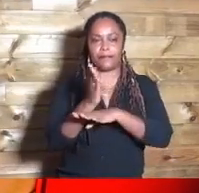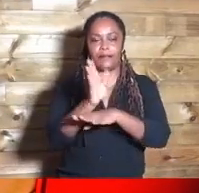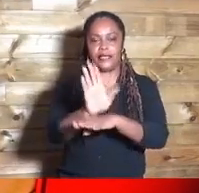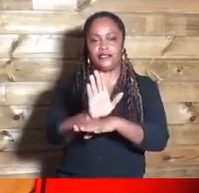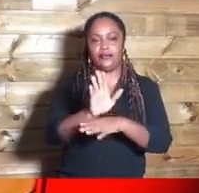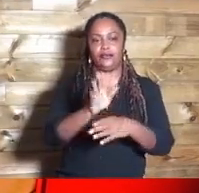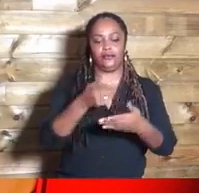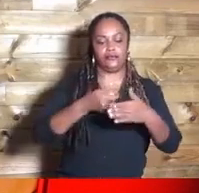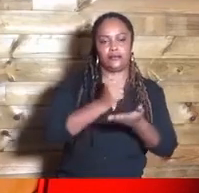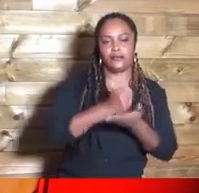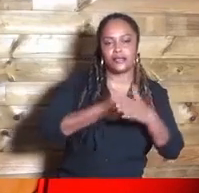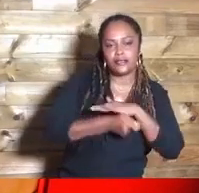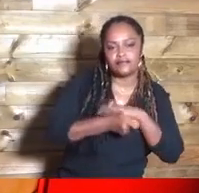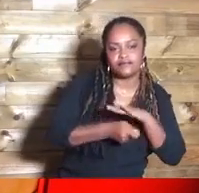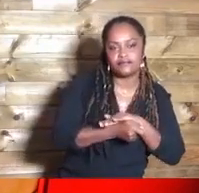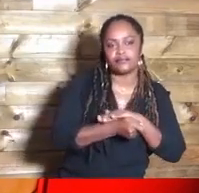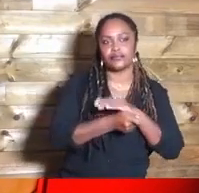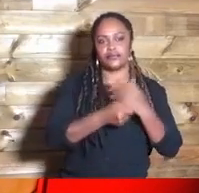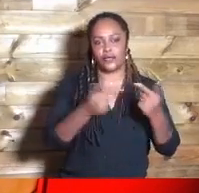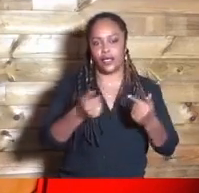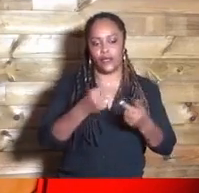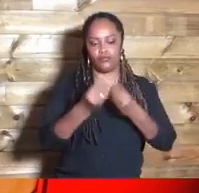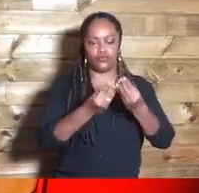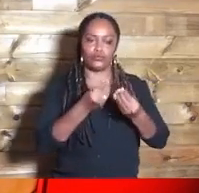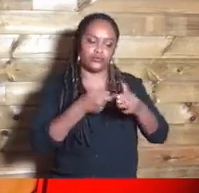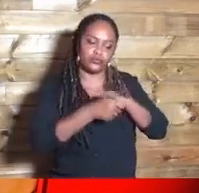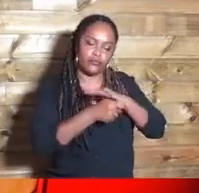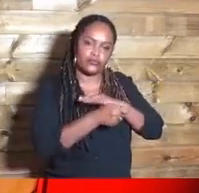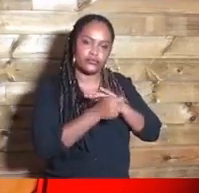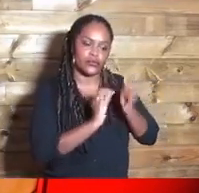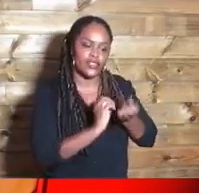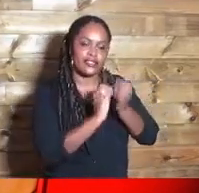tout l'argent à Guadeloupe et servi pour le développement à Guadeloupe.